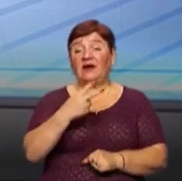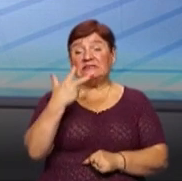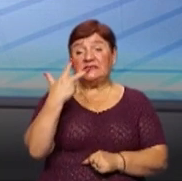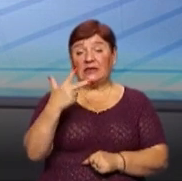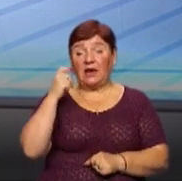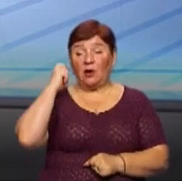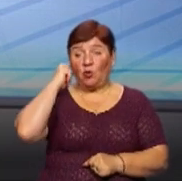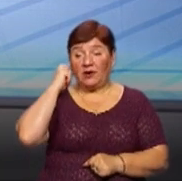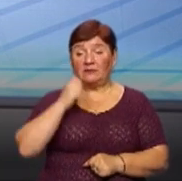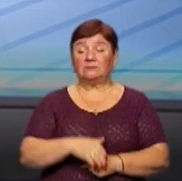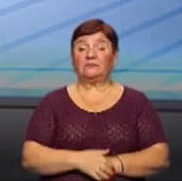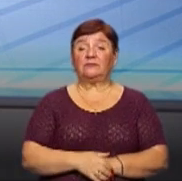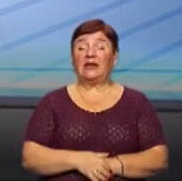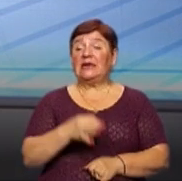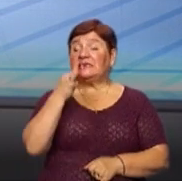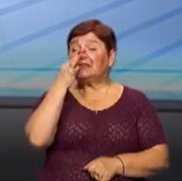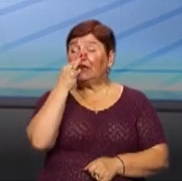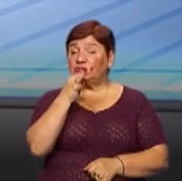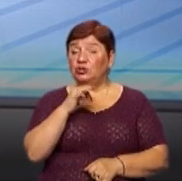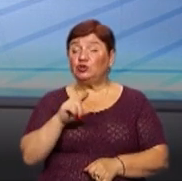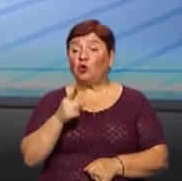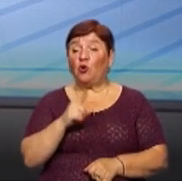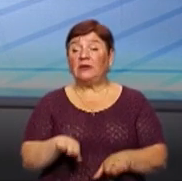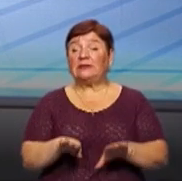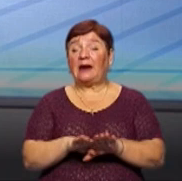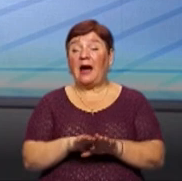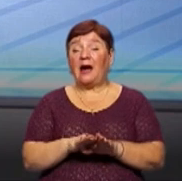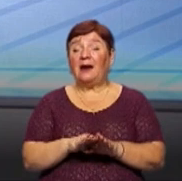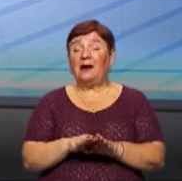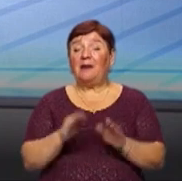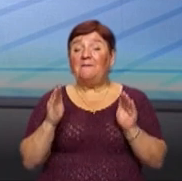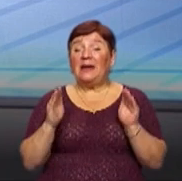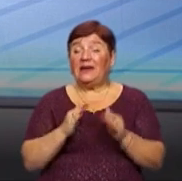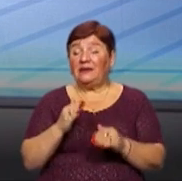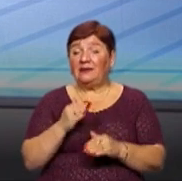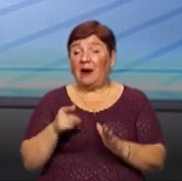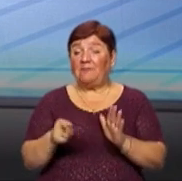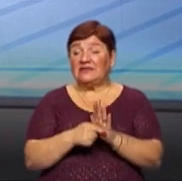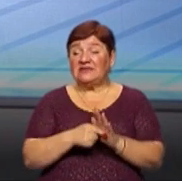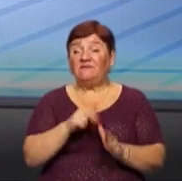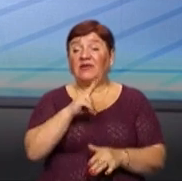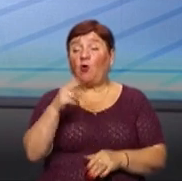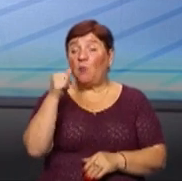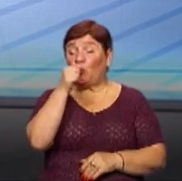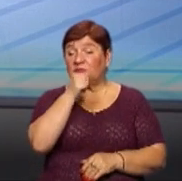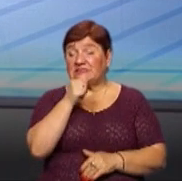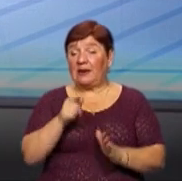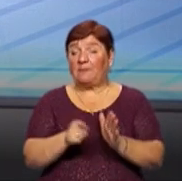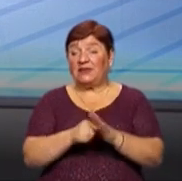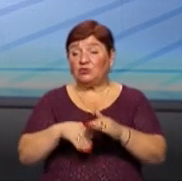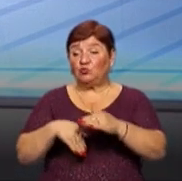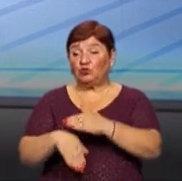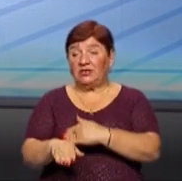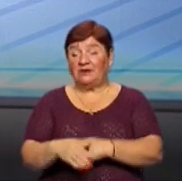роки. І скажіть, будь ласка, чому в мене така мала пенсія? Коли ви вийшли на пенсію, в якому році?